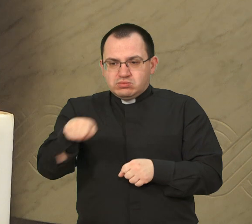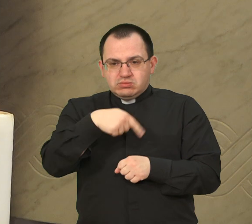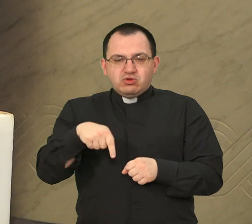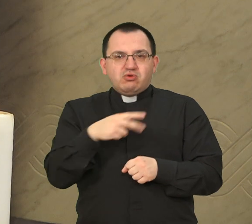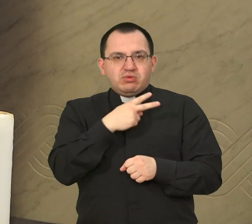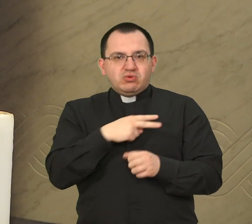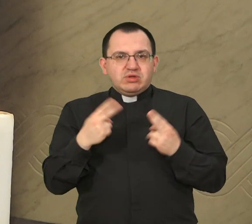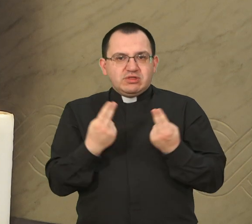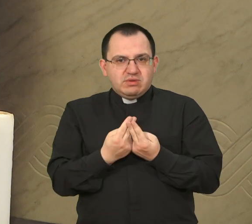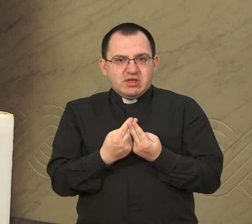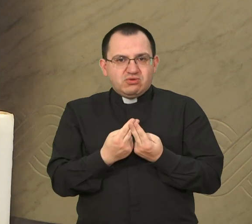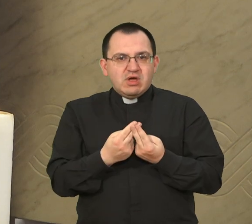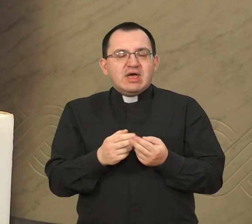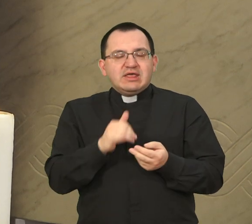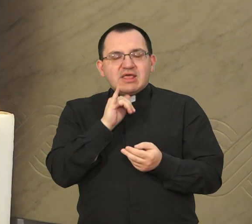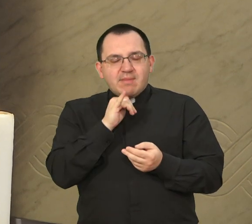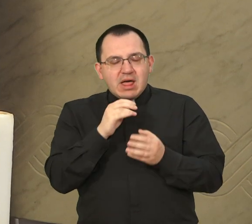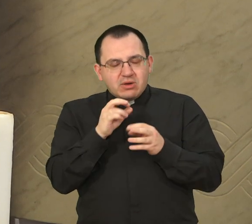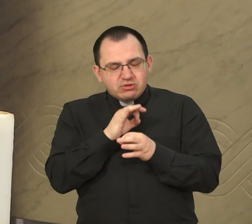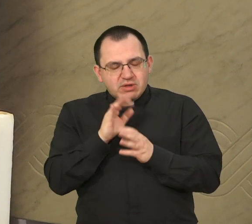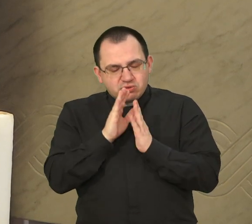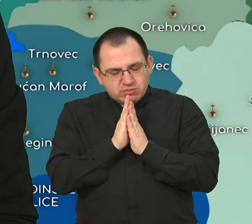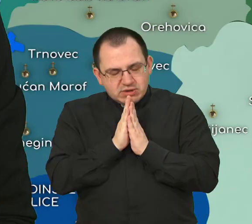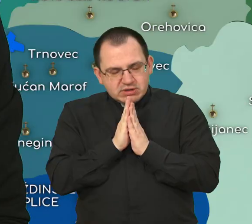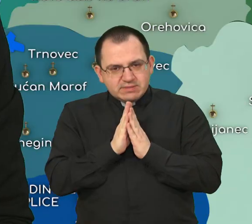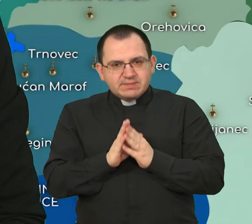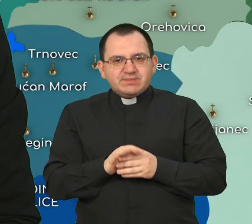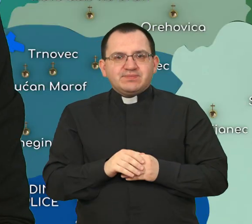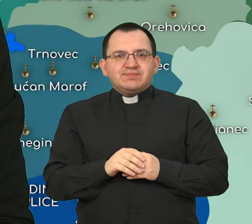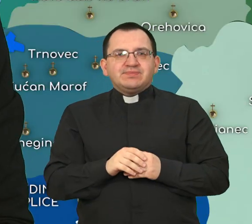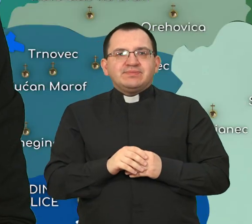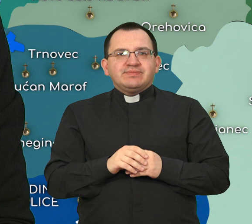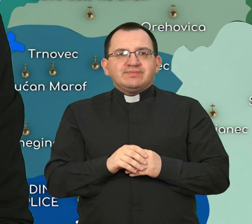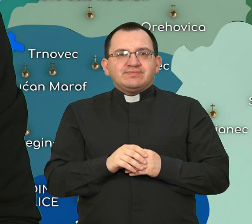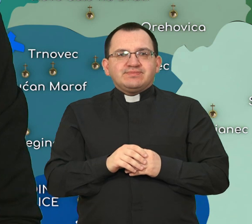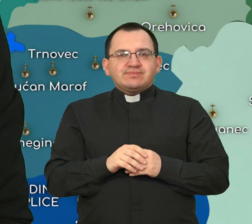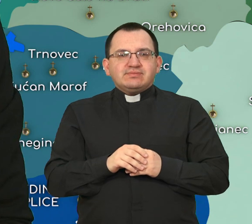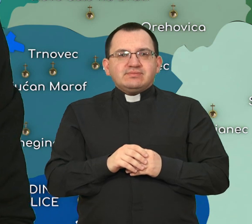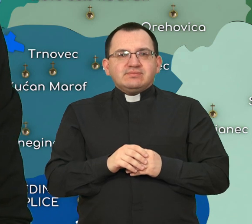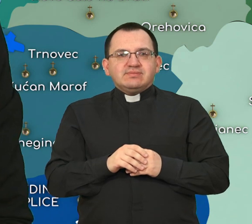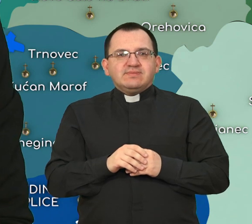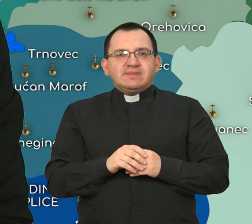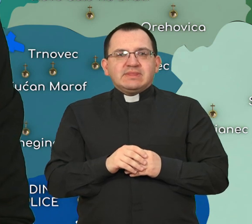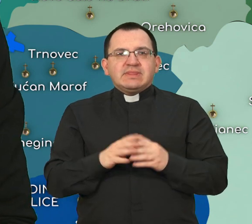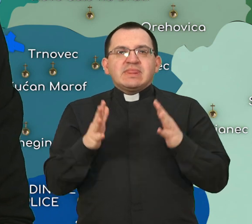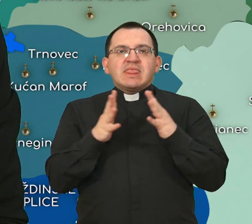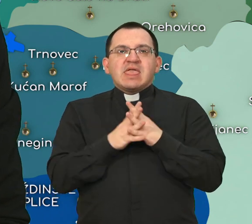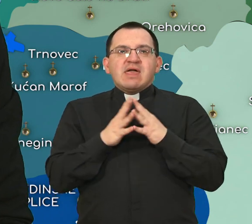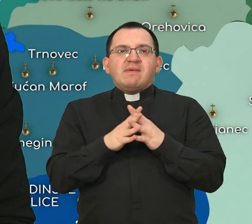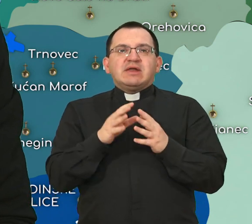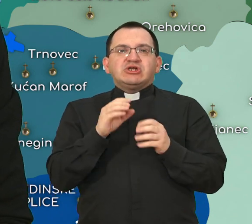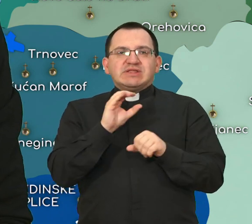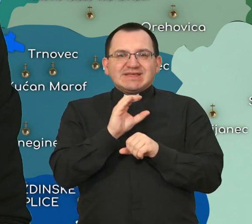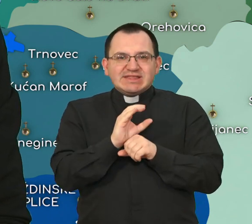domovini, te za blagu i svetu smrt. U povodu proslave svojih nebeskih zaštitnika Varaždinska župa